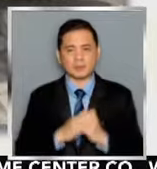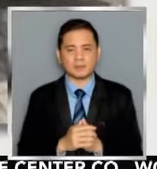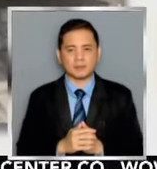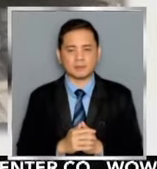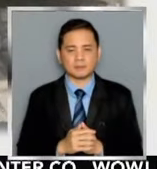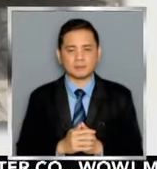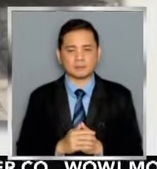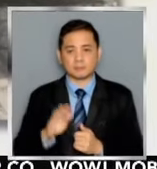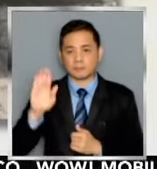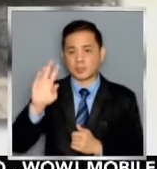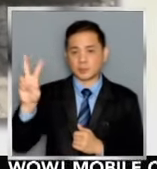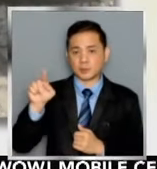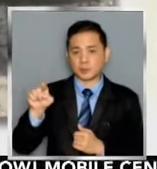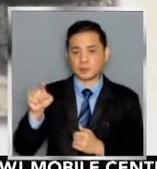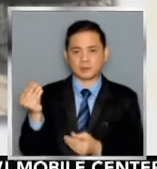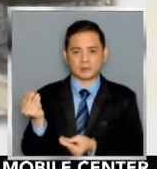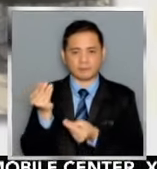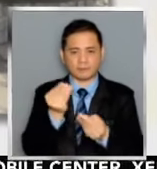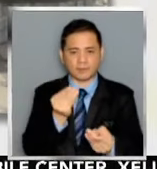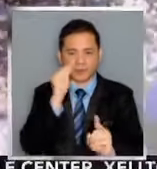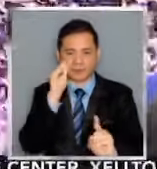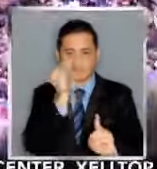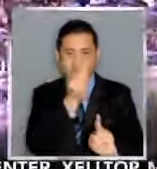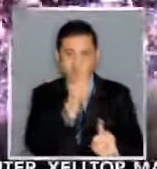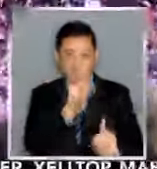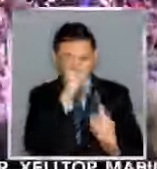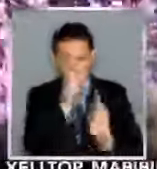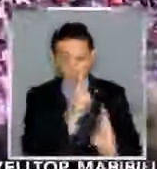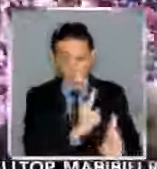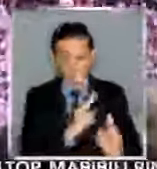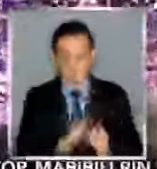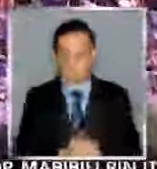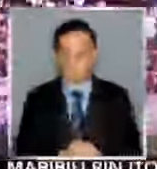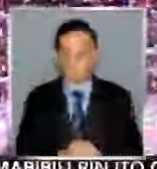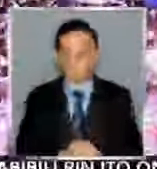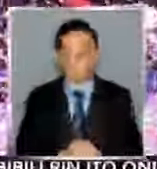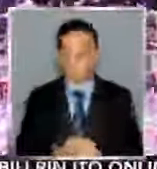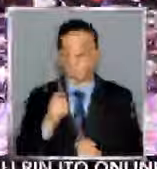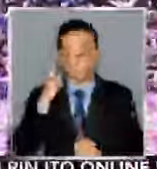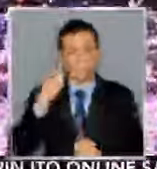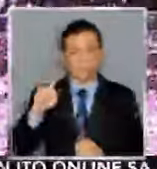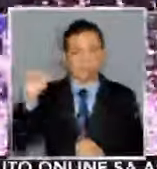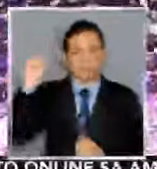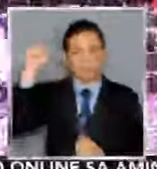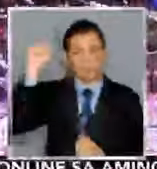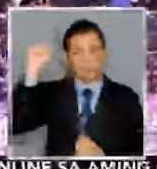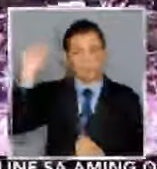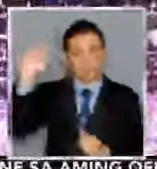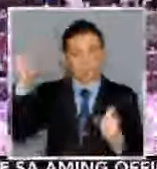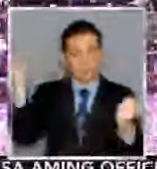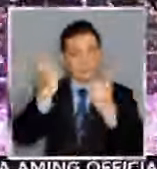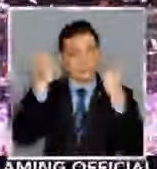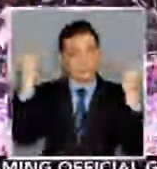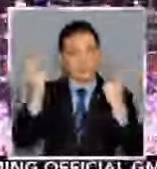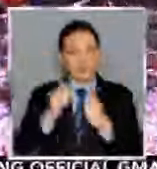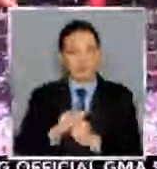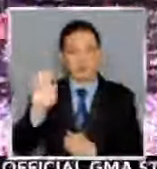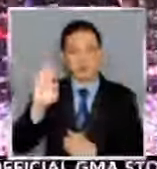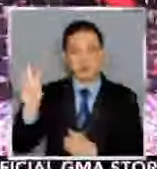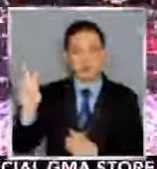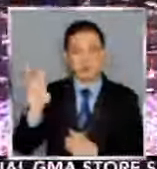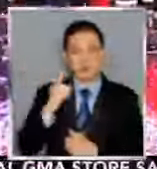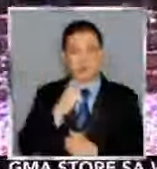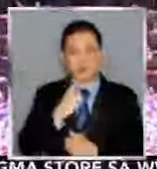Marcos. Sa kanyang mensahe para sa People Power Anniversary, sinabi ng Pangulo na sa pagbaliktanaw sa yugto ng